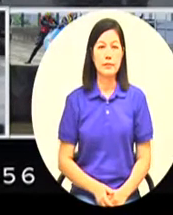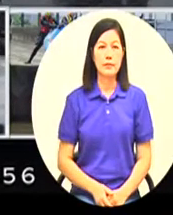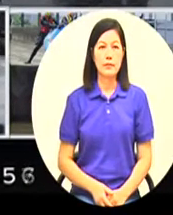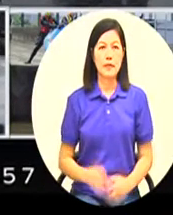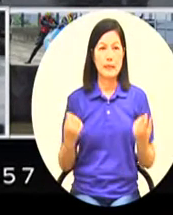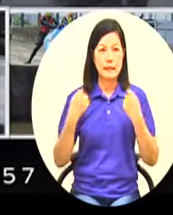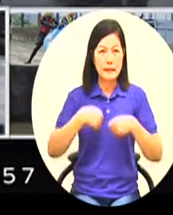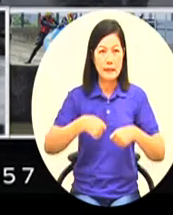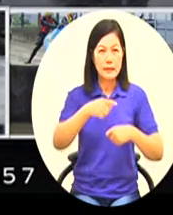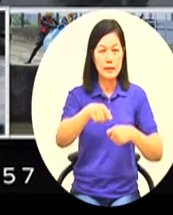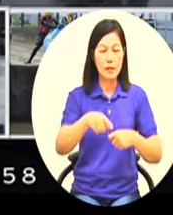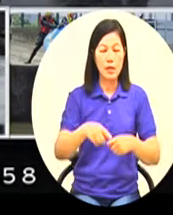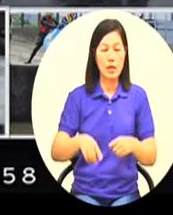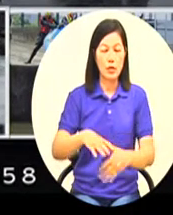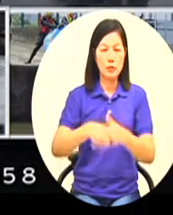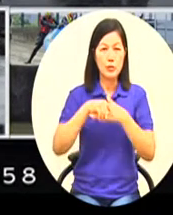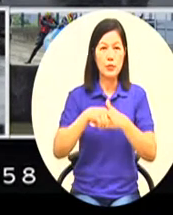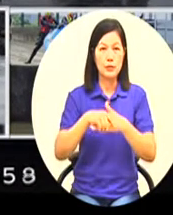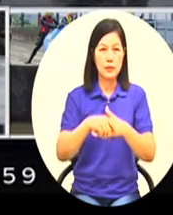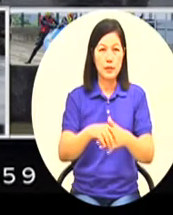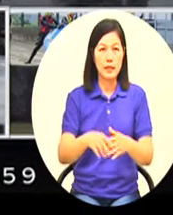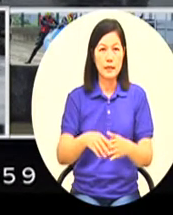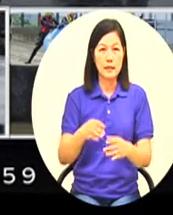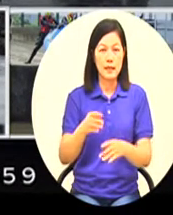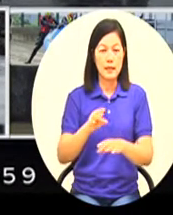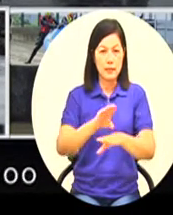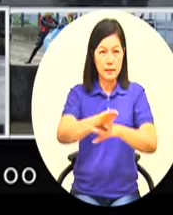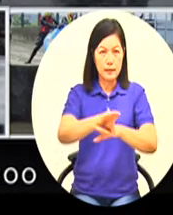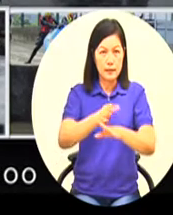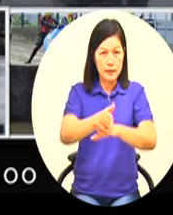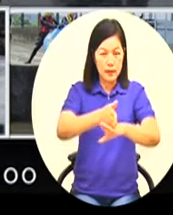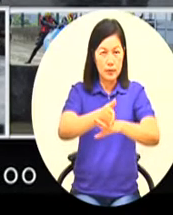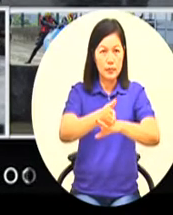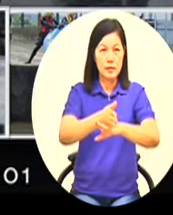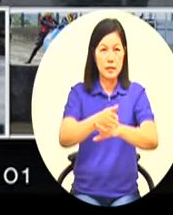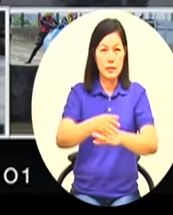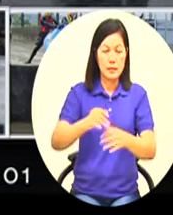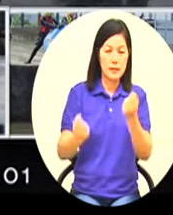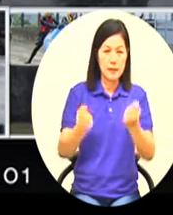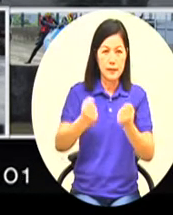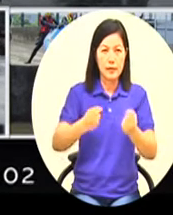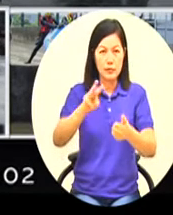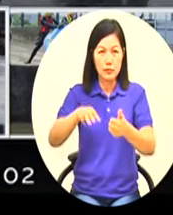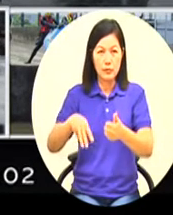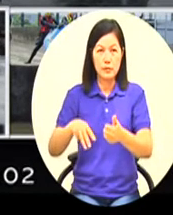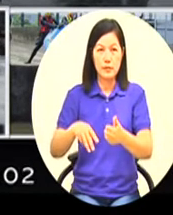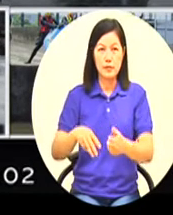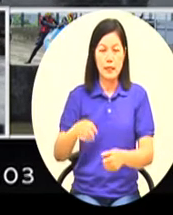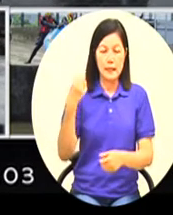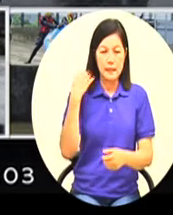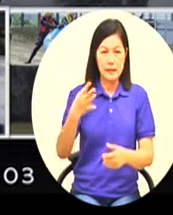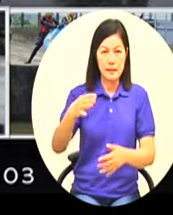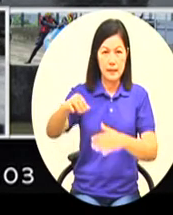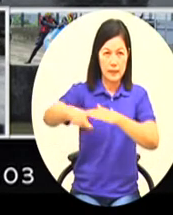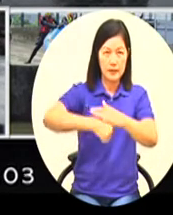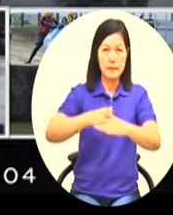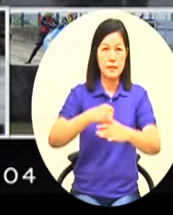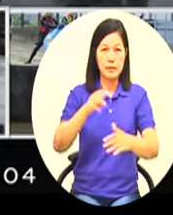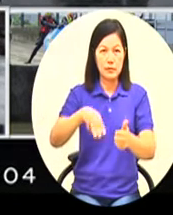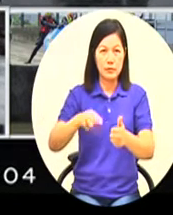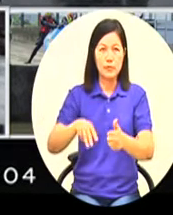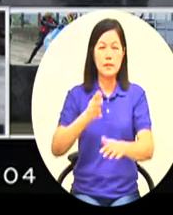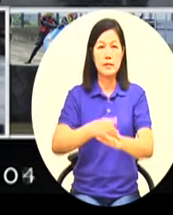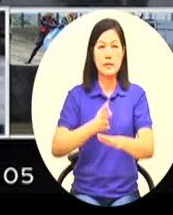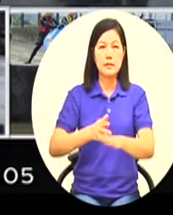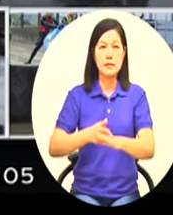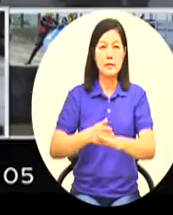急流救援训练、大货车的驾驶训练，以新进人员的职前训练，借提升灾害抢救的技能与战